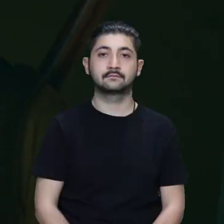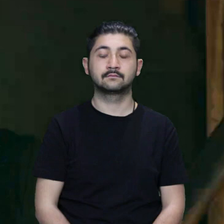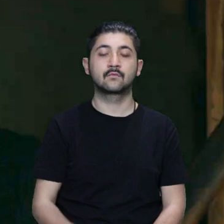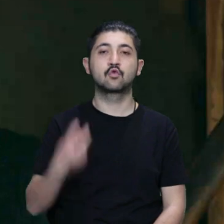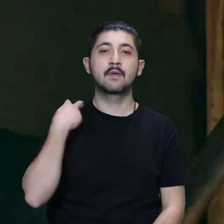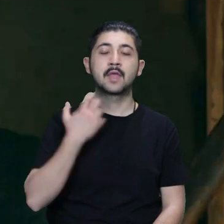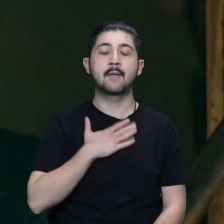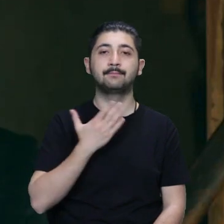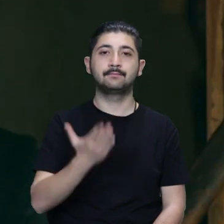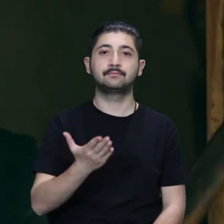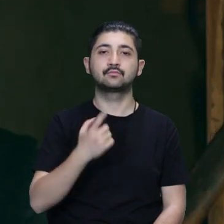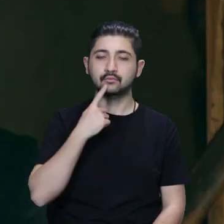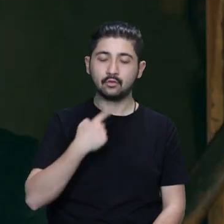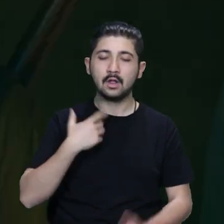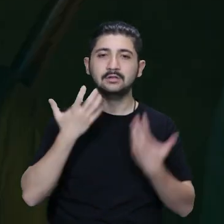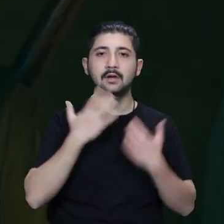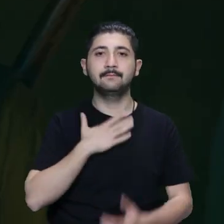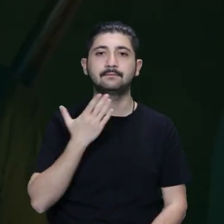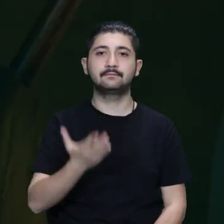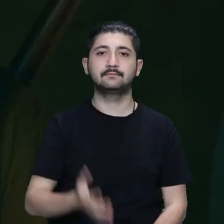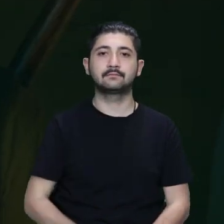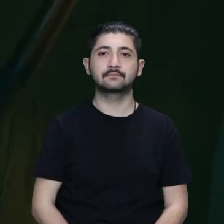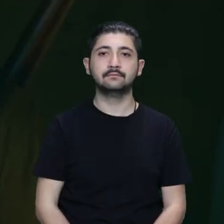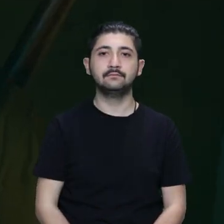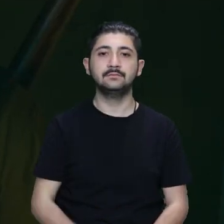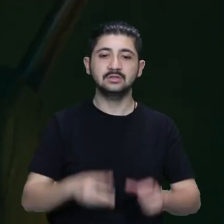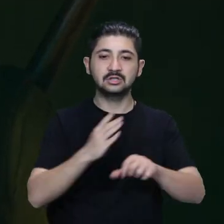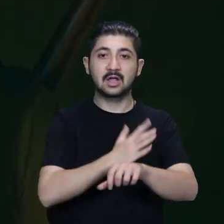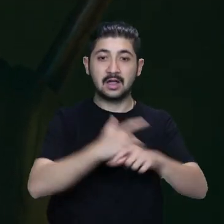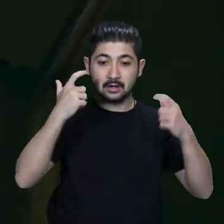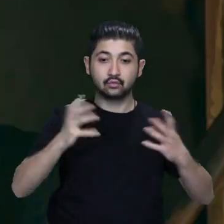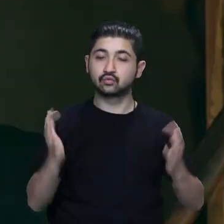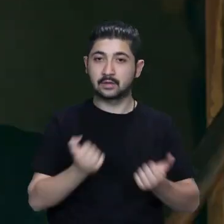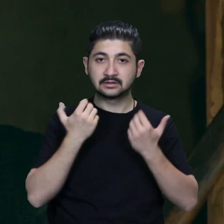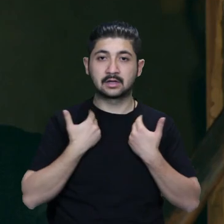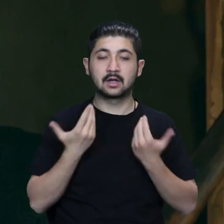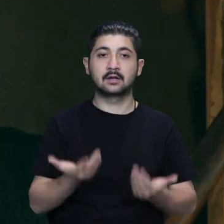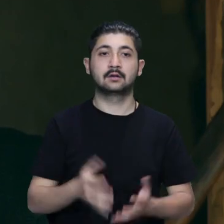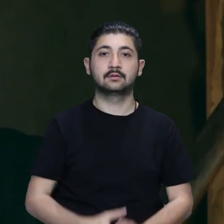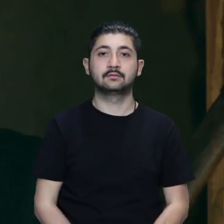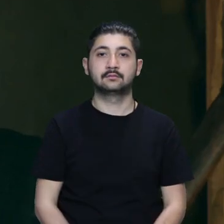Komutanım. Söyle Hasan. Şehri kurtarırsak